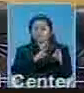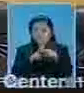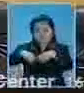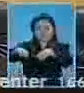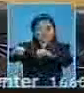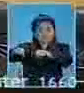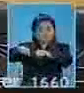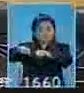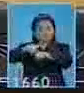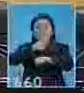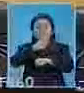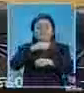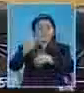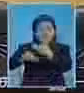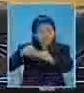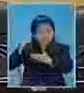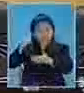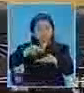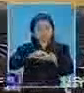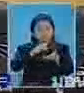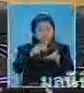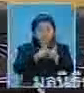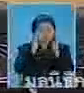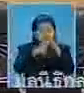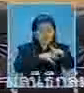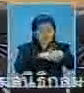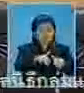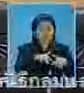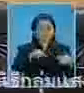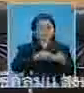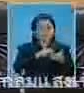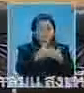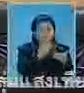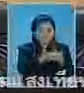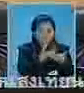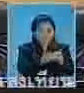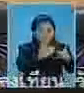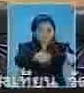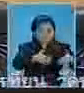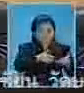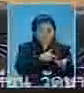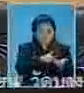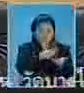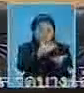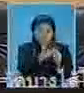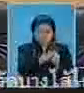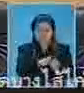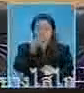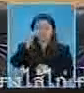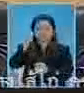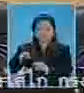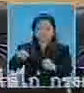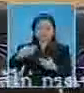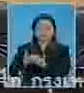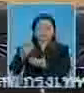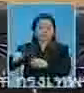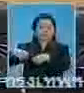ประชาชนปรับเพิ่มขึ้นเกือบ 16% เทียบกับปีที่แล้วและเพิ่มขึ้นในลักษณะนี้มาทุ